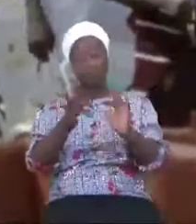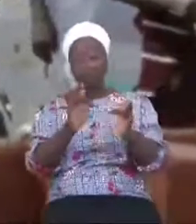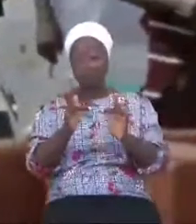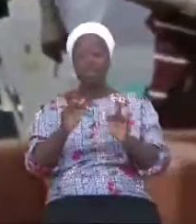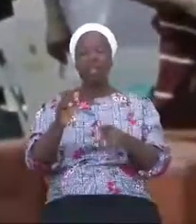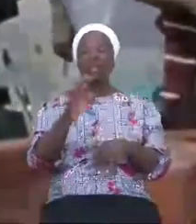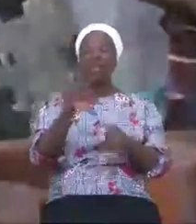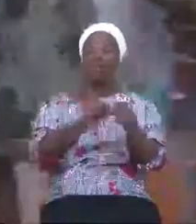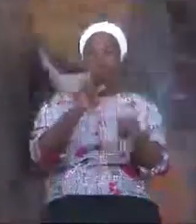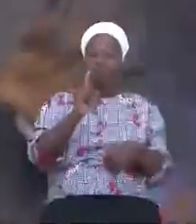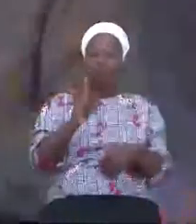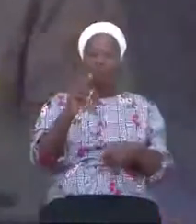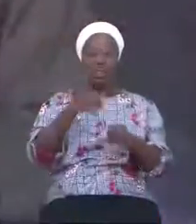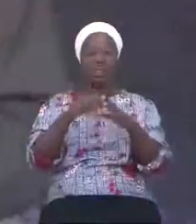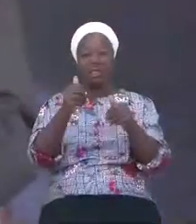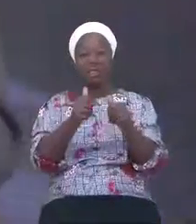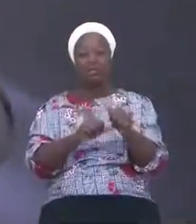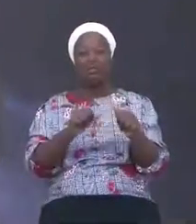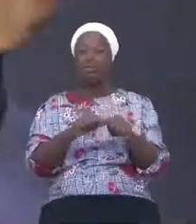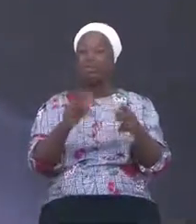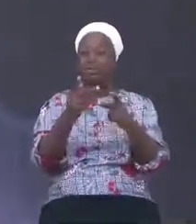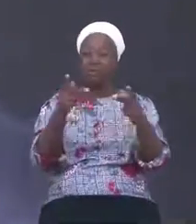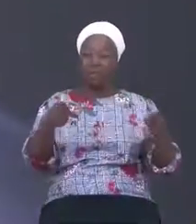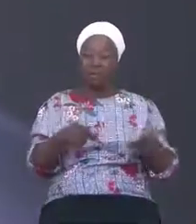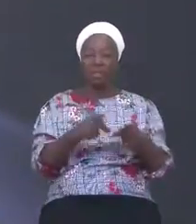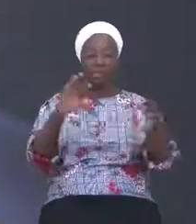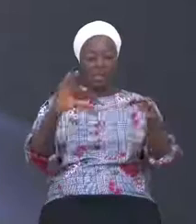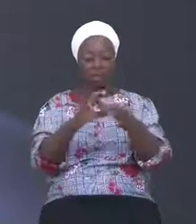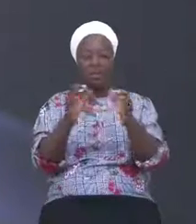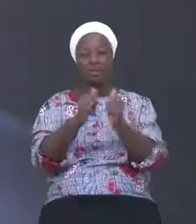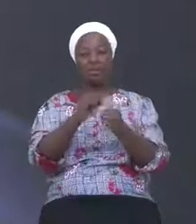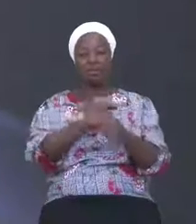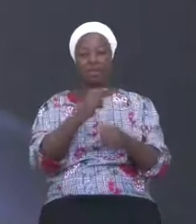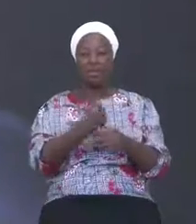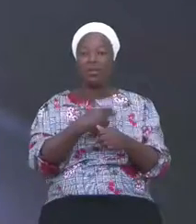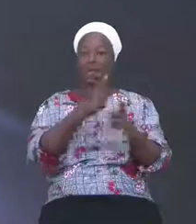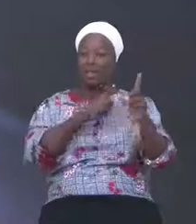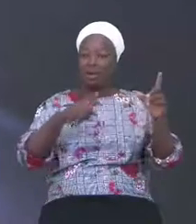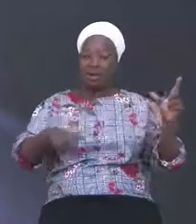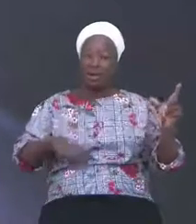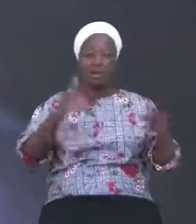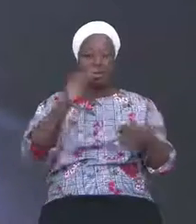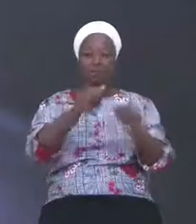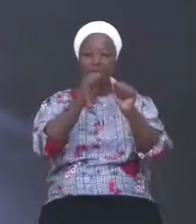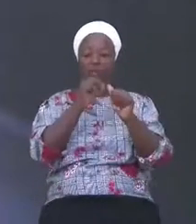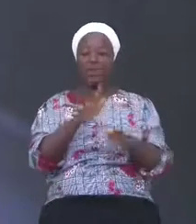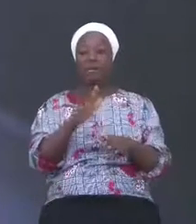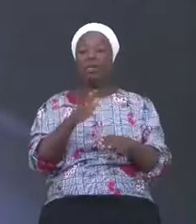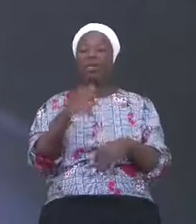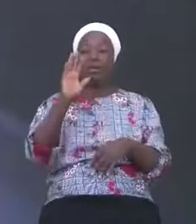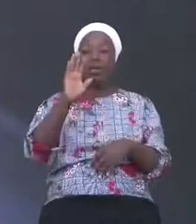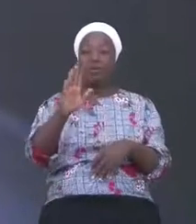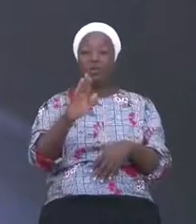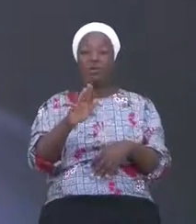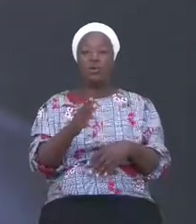dirigé vers tous ceux qui sont en ligne dans toutes les assemblées, qui sont connectés avec nous. Le Seigneur bénira